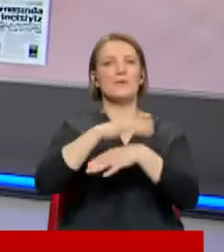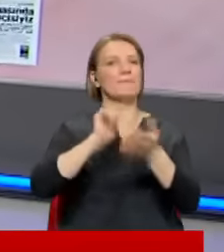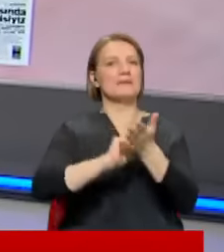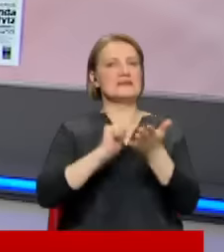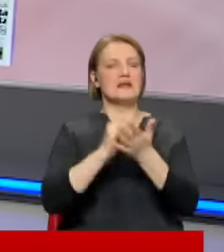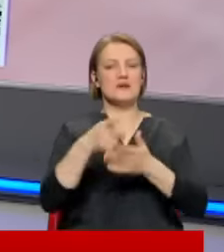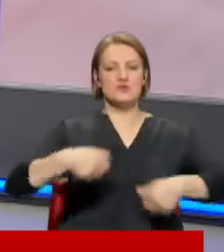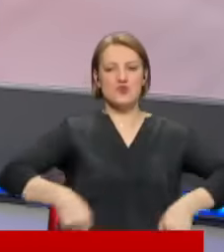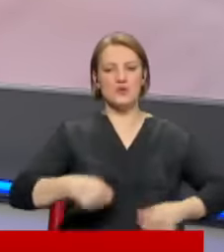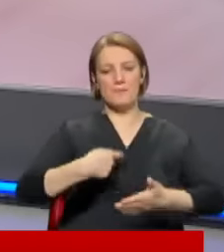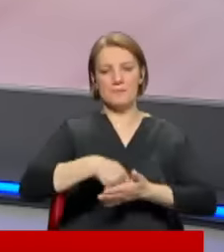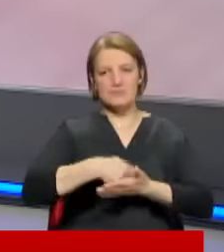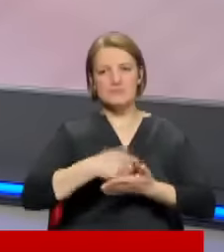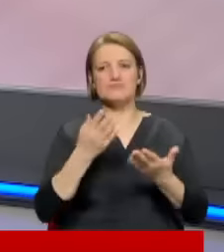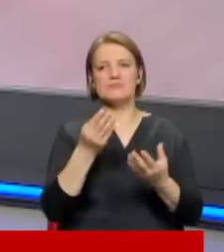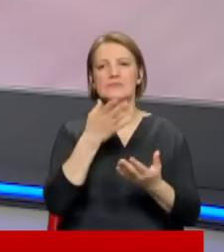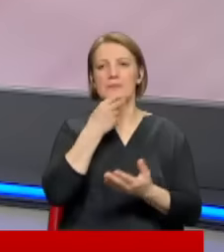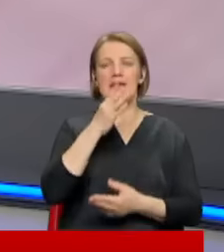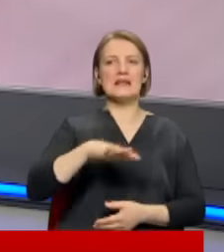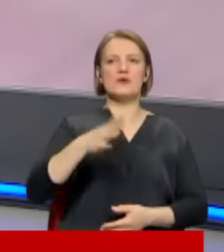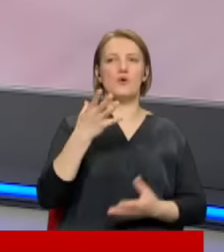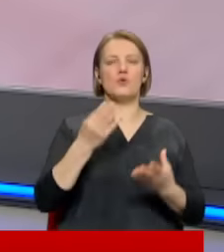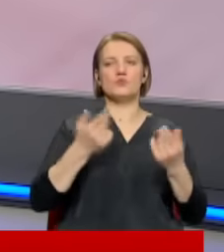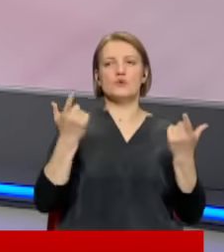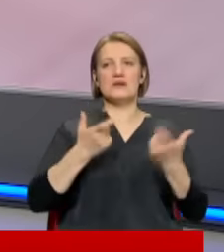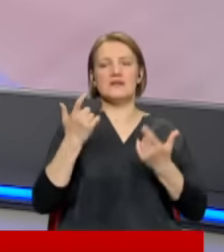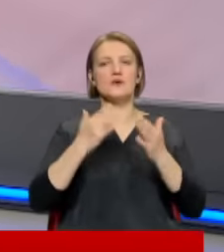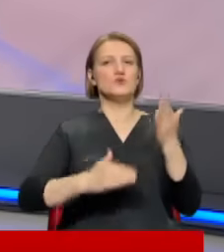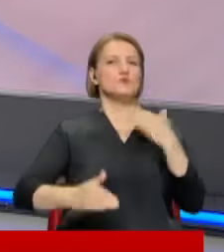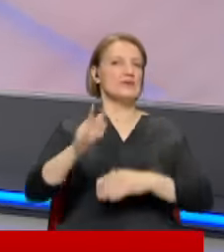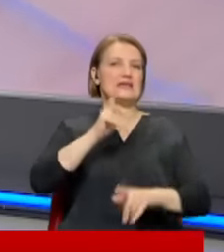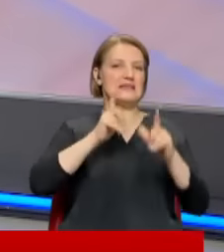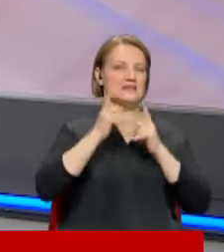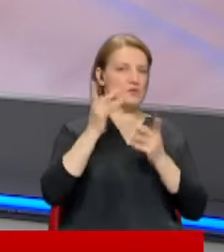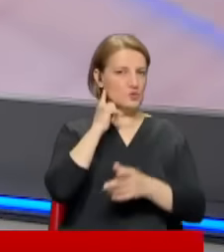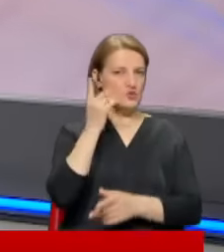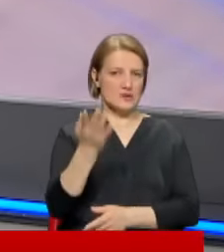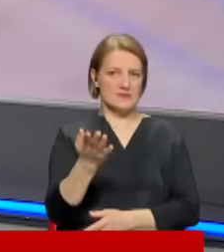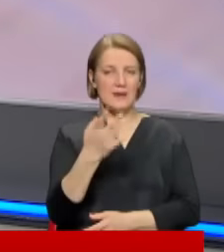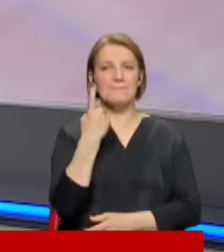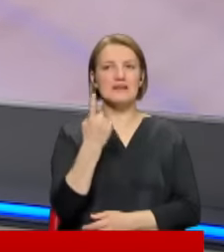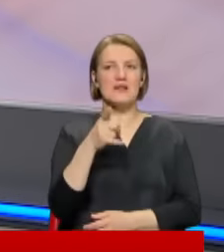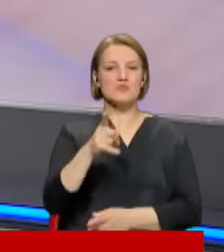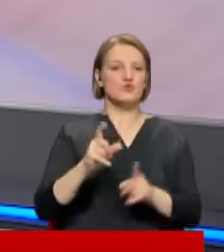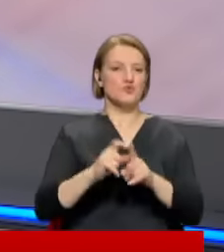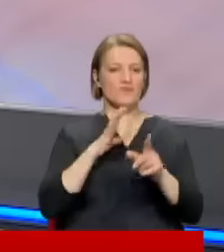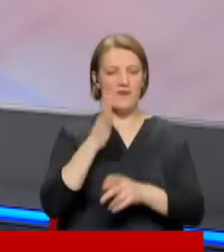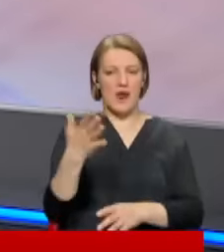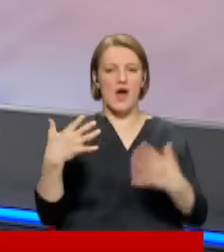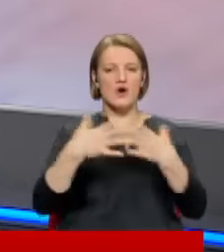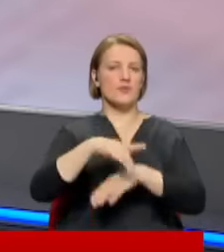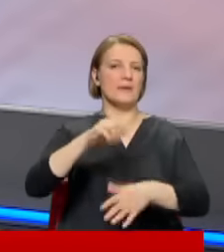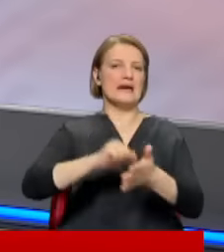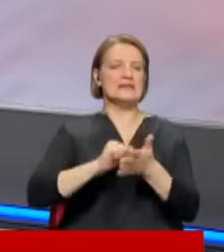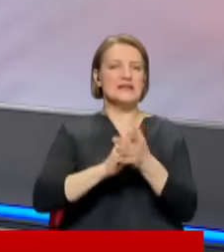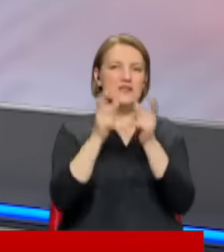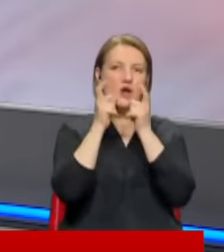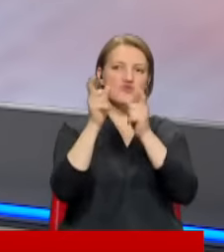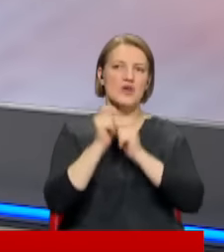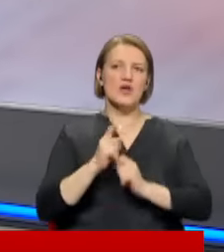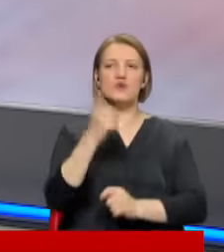zaten çarşıdan pazardan emeklerin olduğu yerden yükselen sesi duyacaksınız. Bir de bu durum var. Akşam gazetesi dikkat